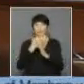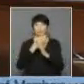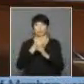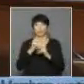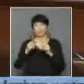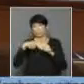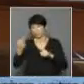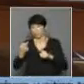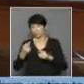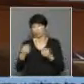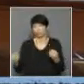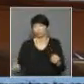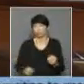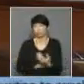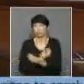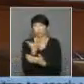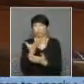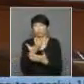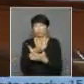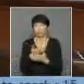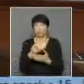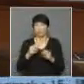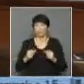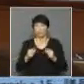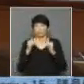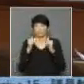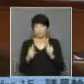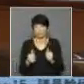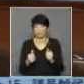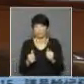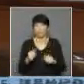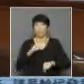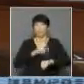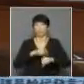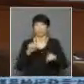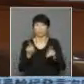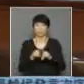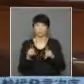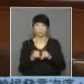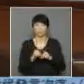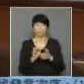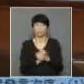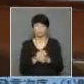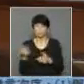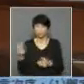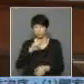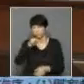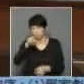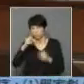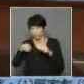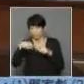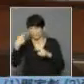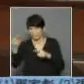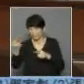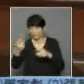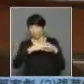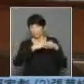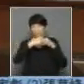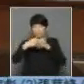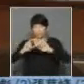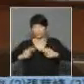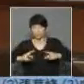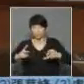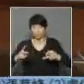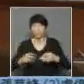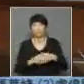要充分發揮原有的優勢和特點的同時呢，可以再尋找到其他可以帶動發展的火